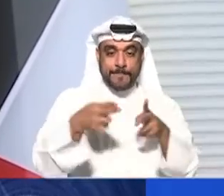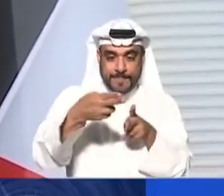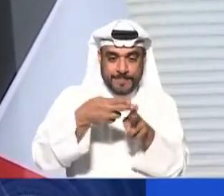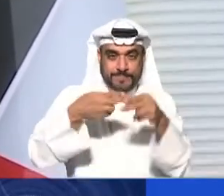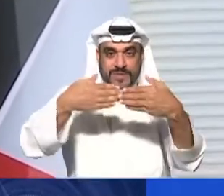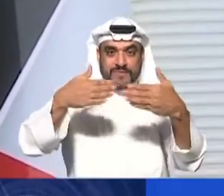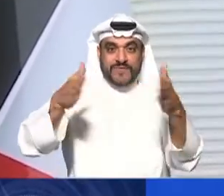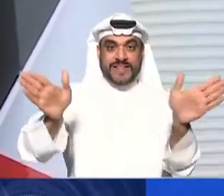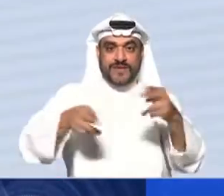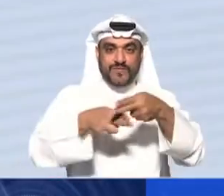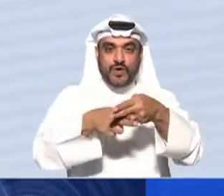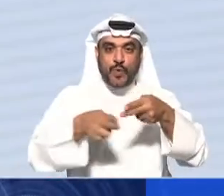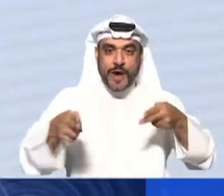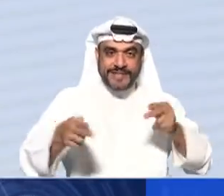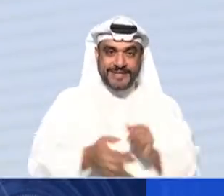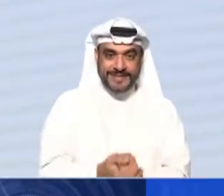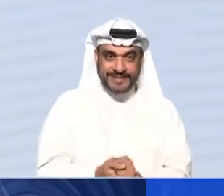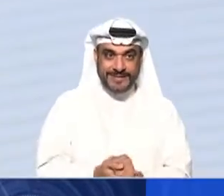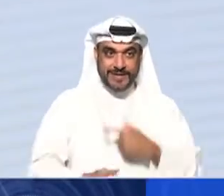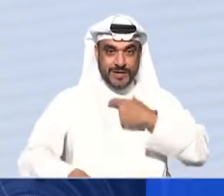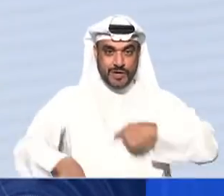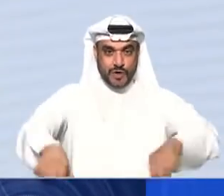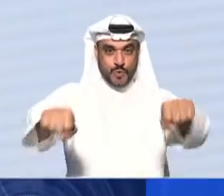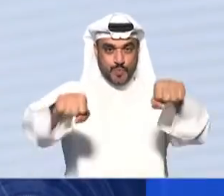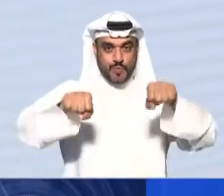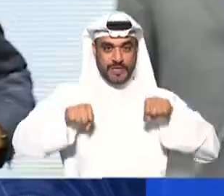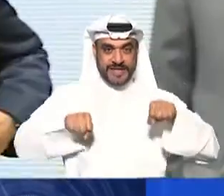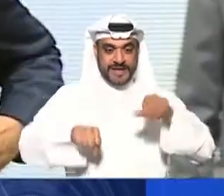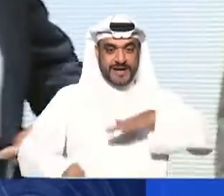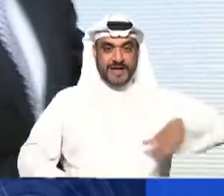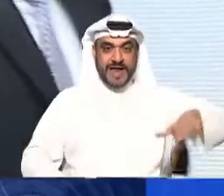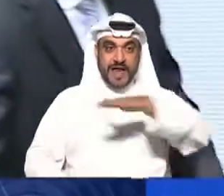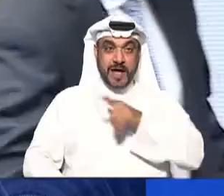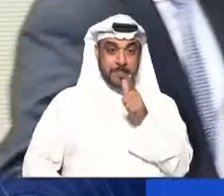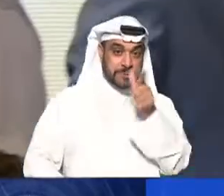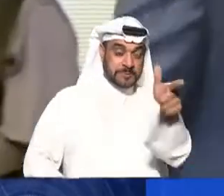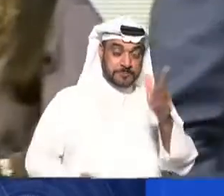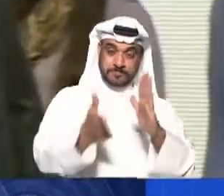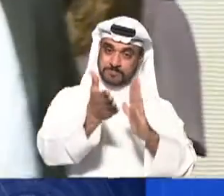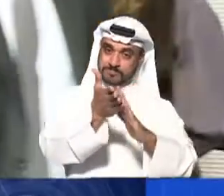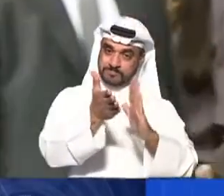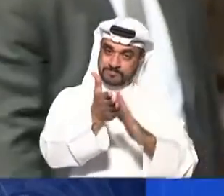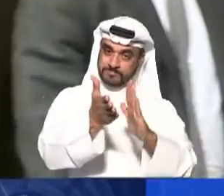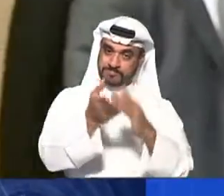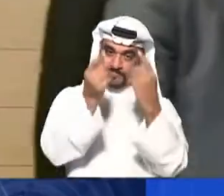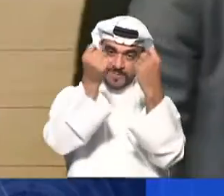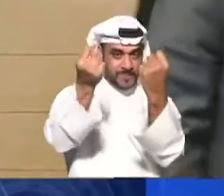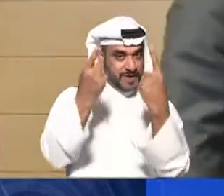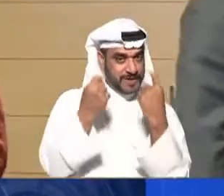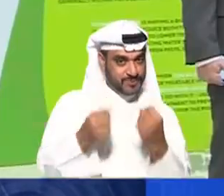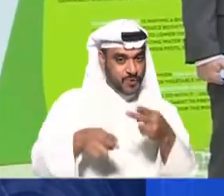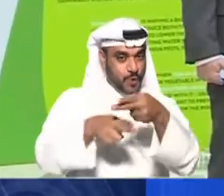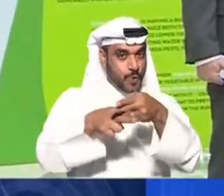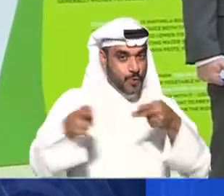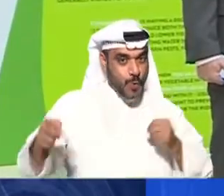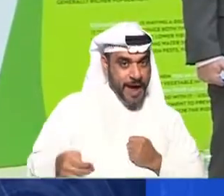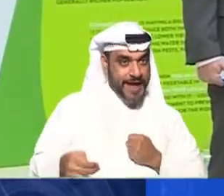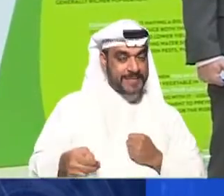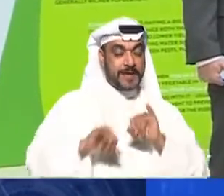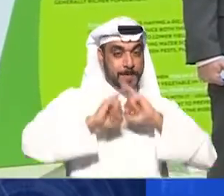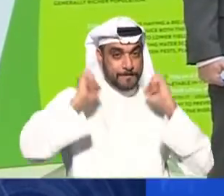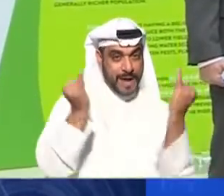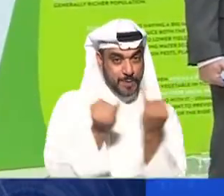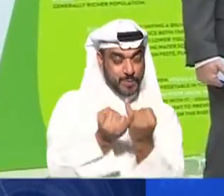في دولة الكويت. المدير العام لمنظمة الفاو أشاد أمام معالي الوزير بالدور الكبير لدولة الكويت مع